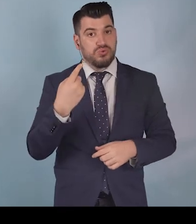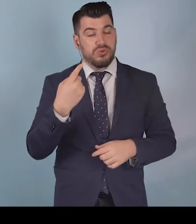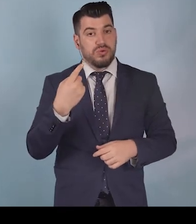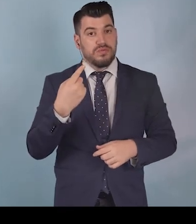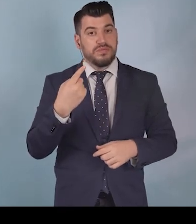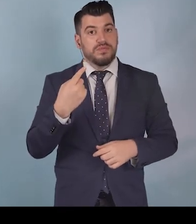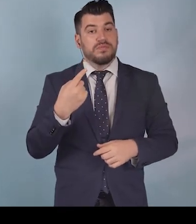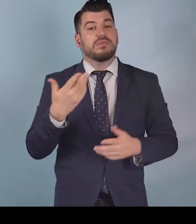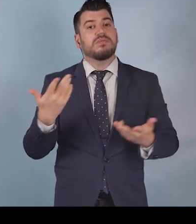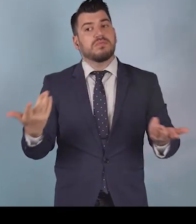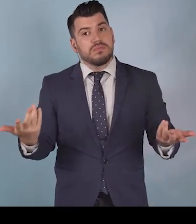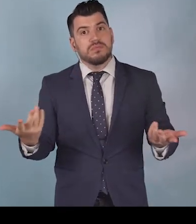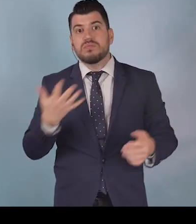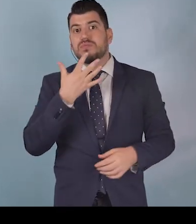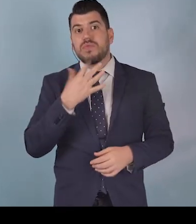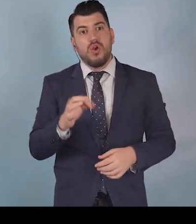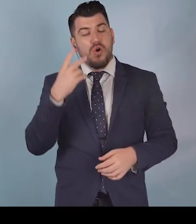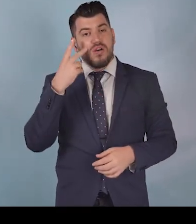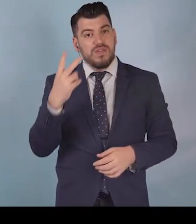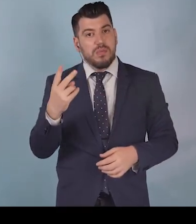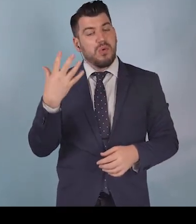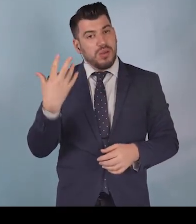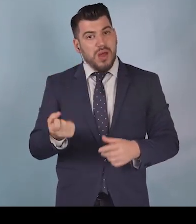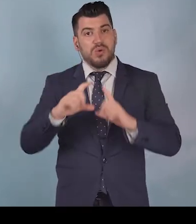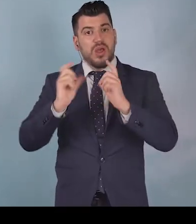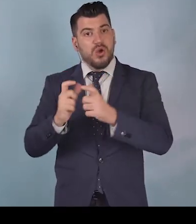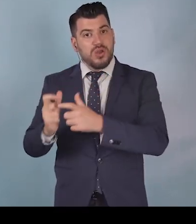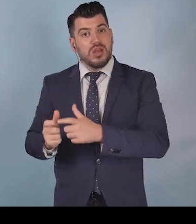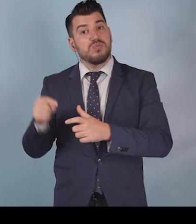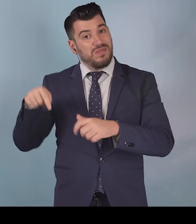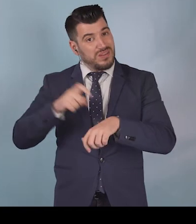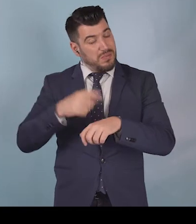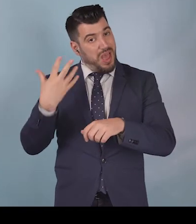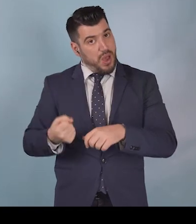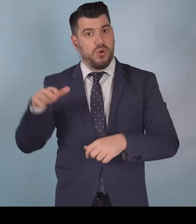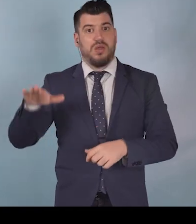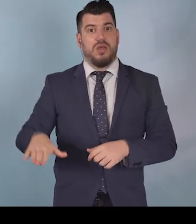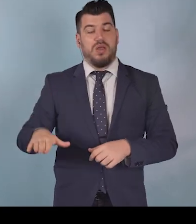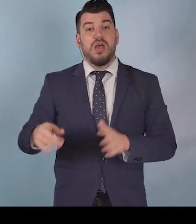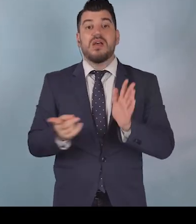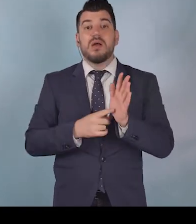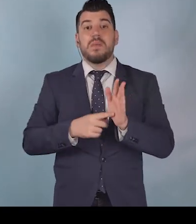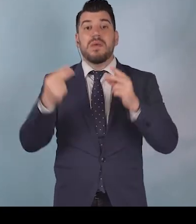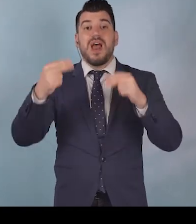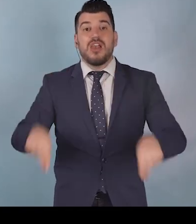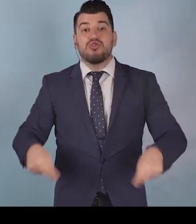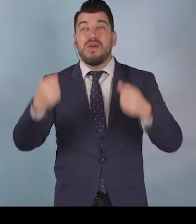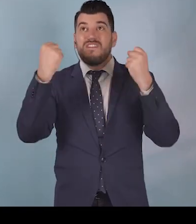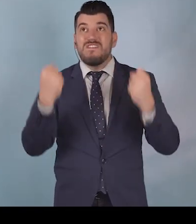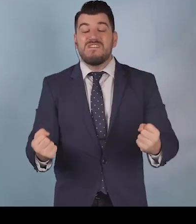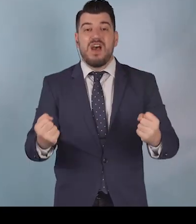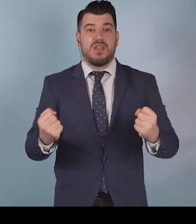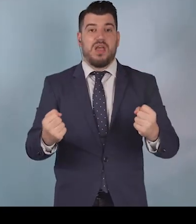όλους, βλέποντας και το τι μπορεί να γίνει με τις οικογένειες που ήδη υπάρχουν, και να λύσει σοβαρά